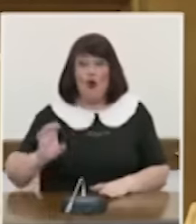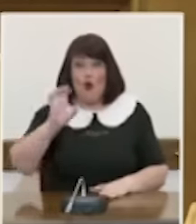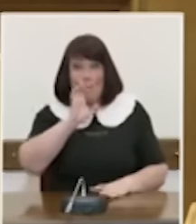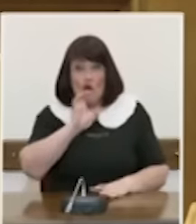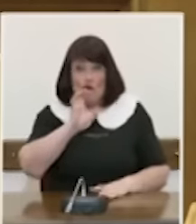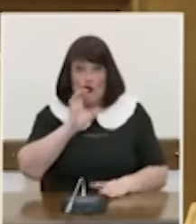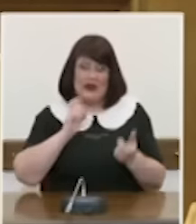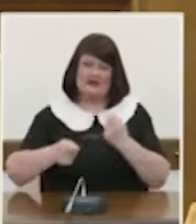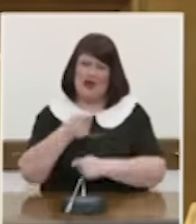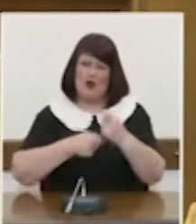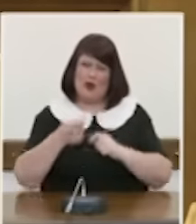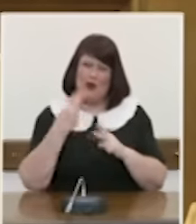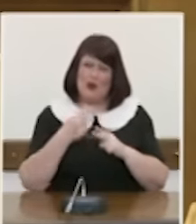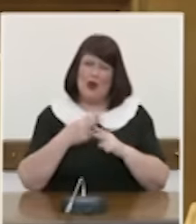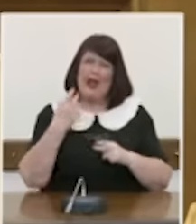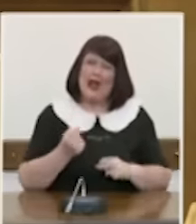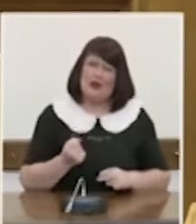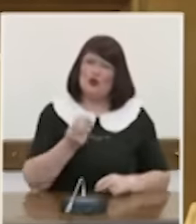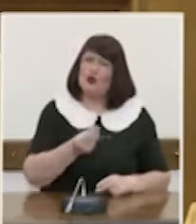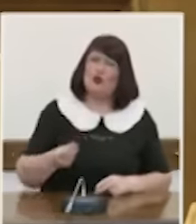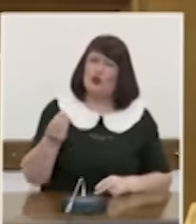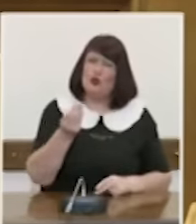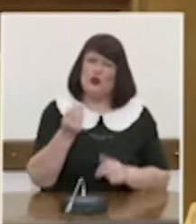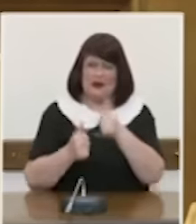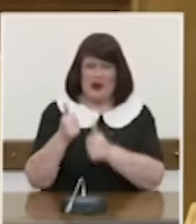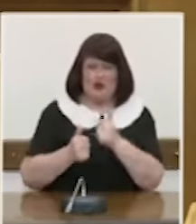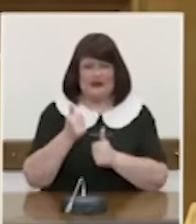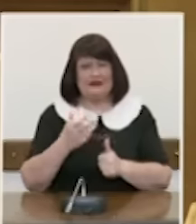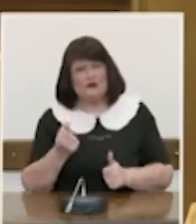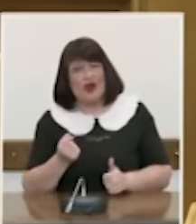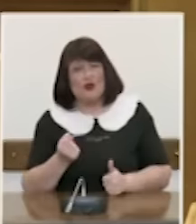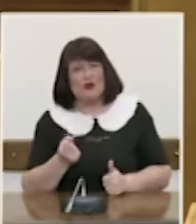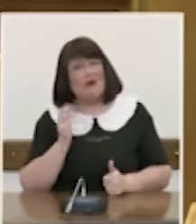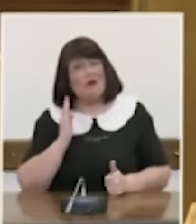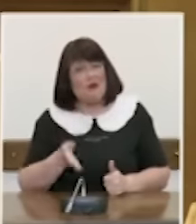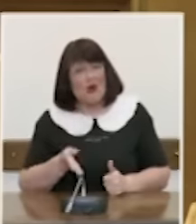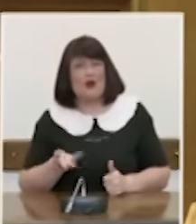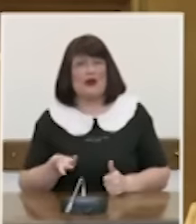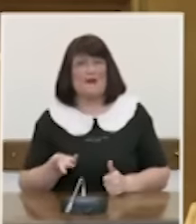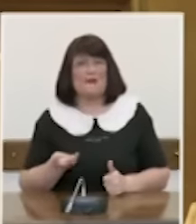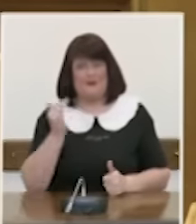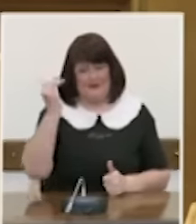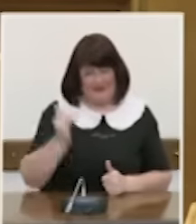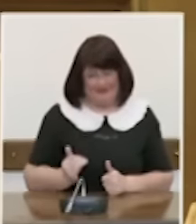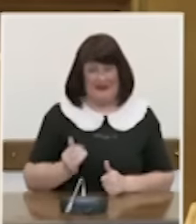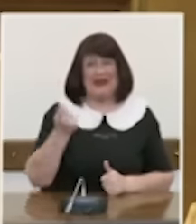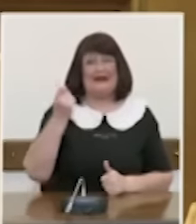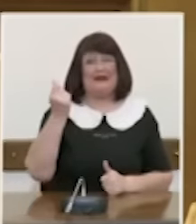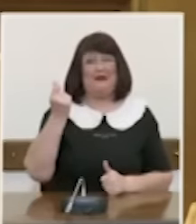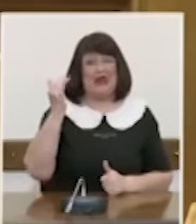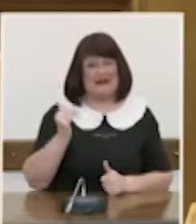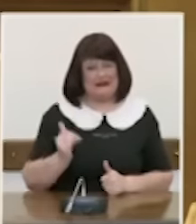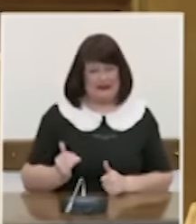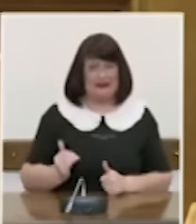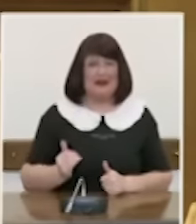αγορά και υπάρχουν περισσότεροι ανταγωνιστές, μπορεί να κατεβάζουν λίγο τις τιμές για να αυξήσουν τη μάζα